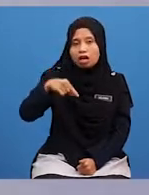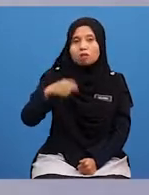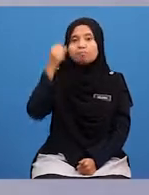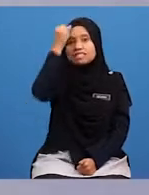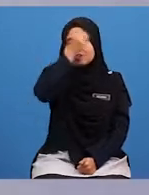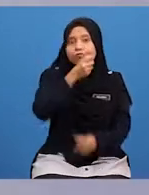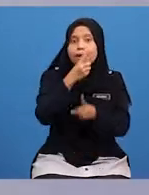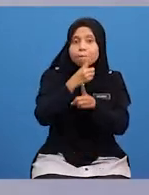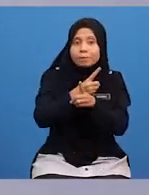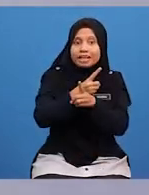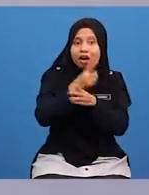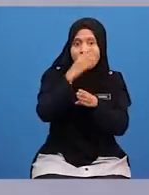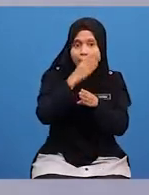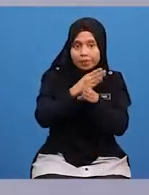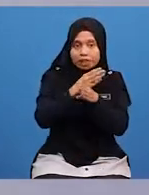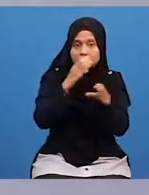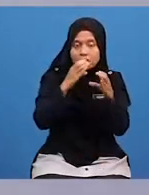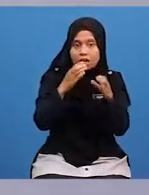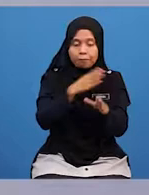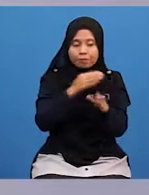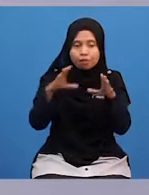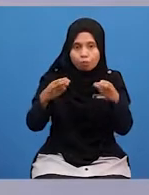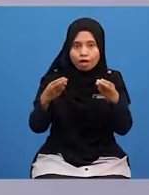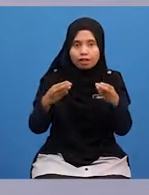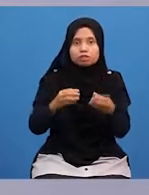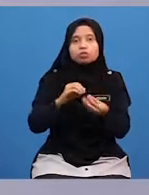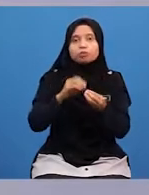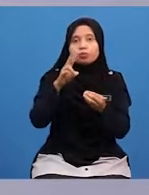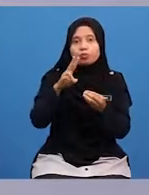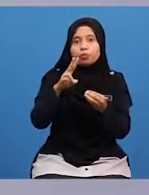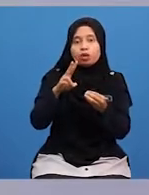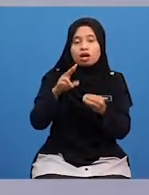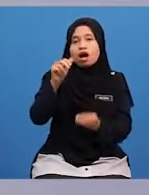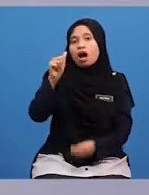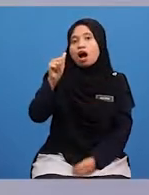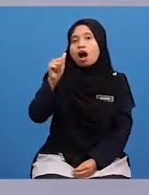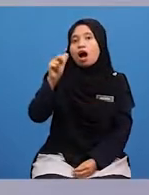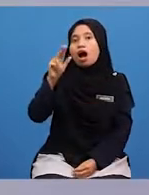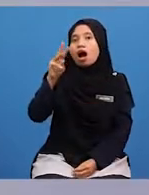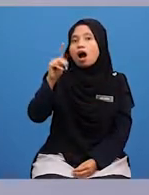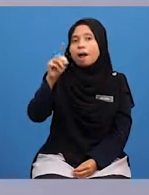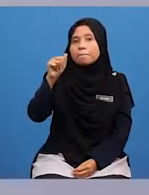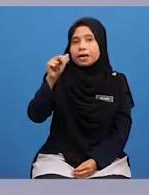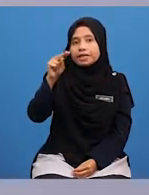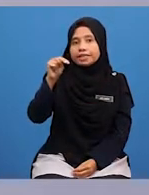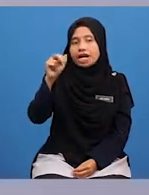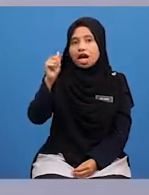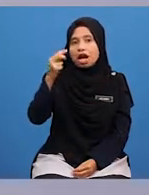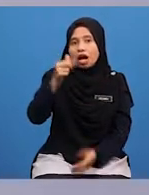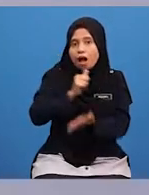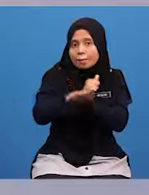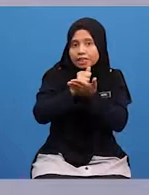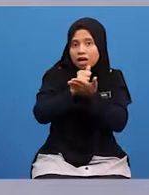dalam percakapan dan perbuatan. Kedua, amanatun, iaitu para Rasul